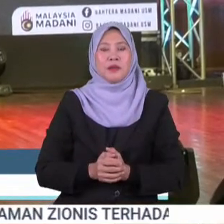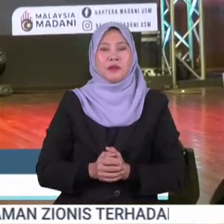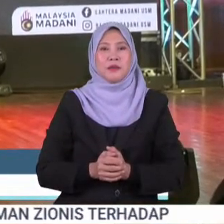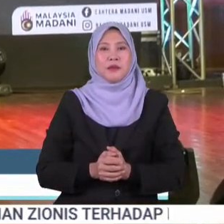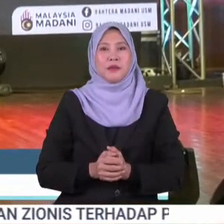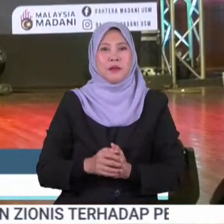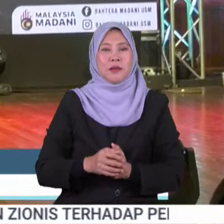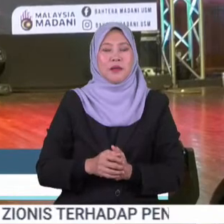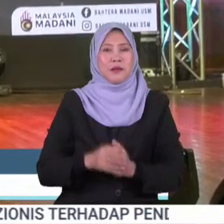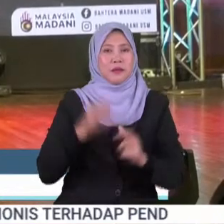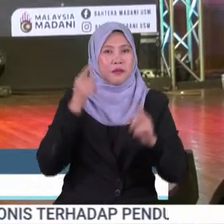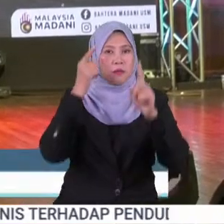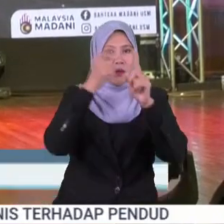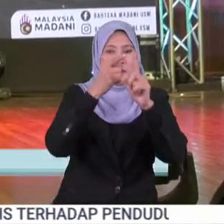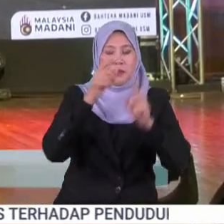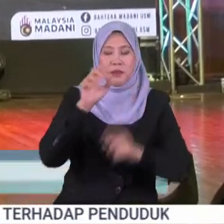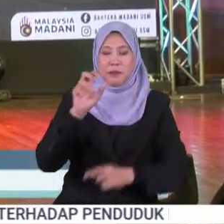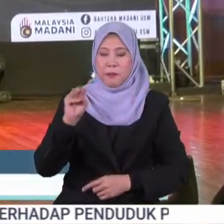aspirasi madani lah yang